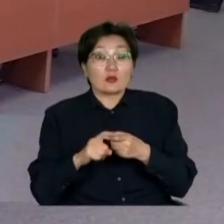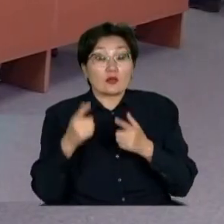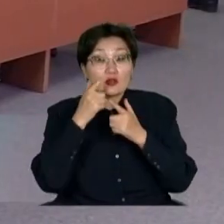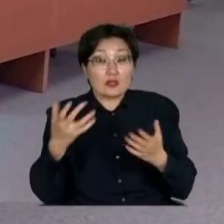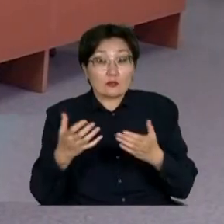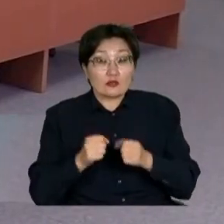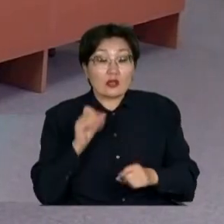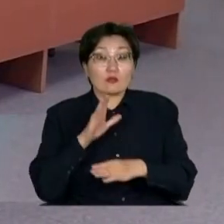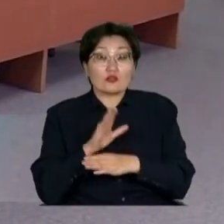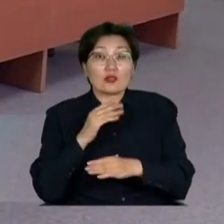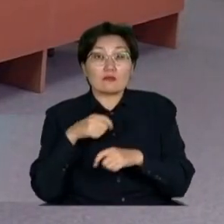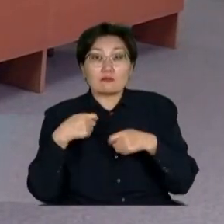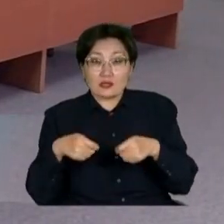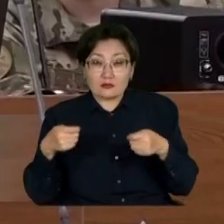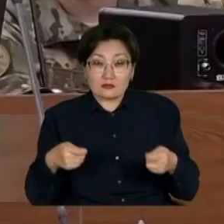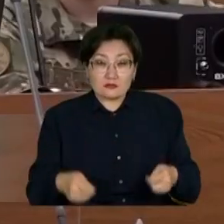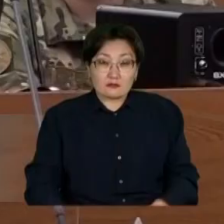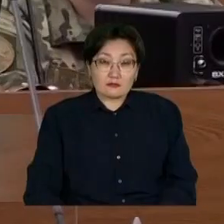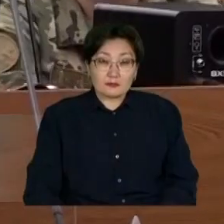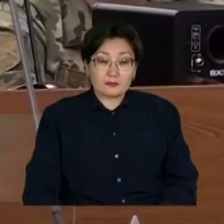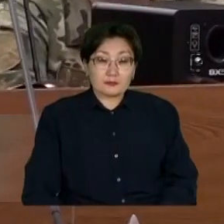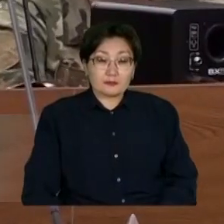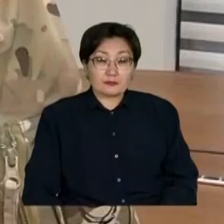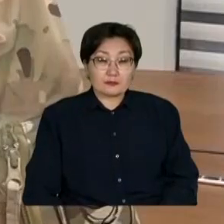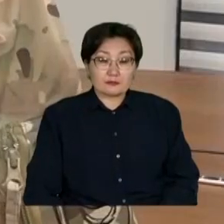жетіп, бұйрықтар беріледі екен.